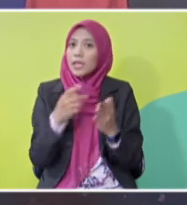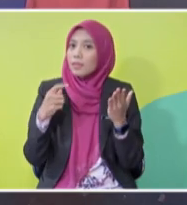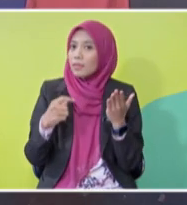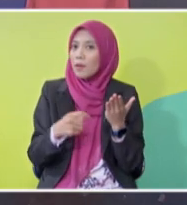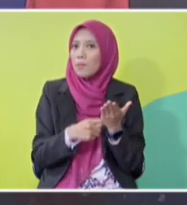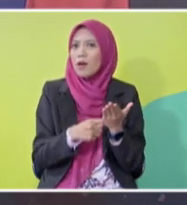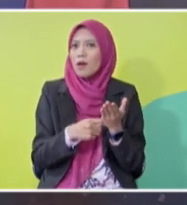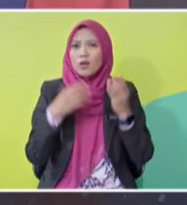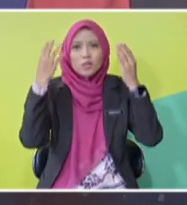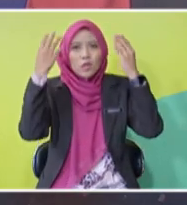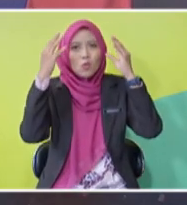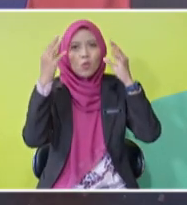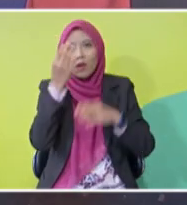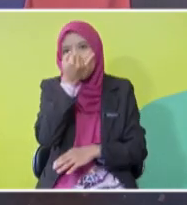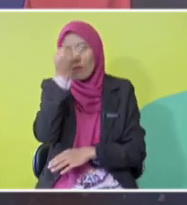kenapa